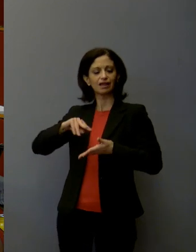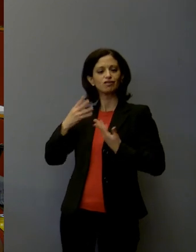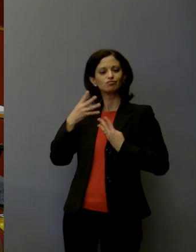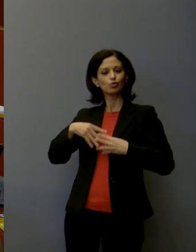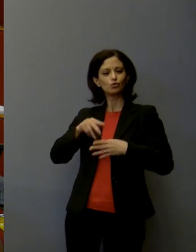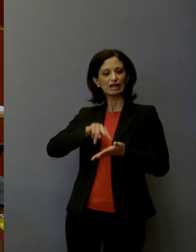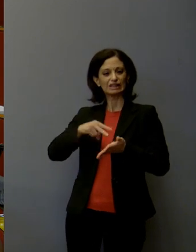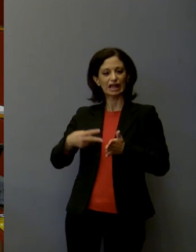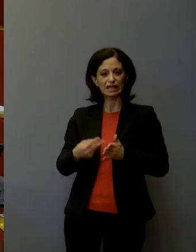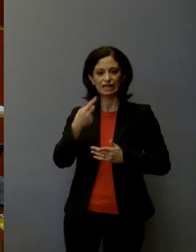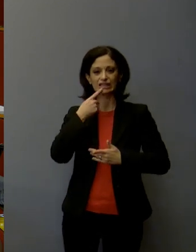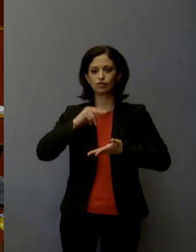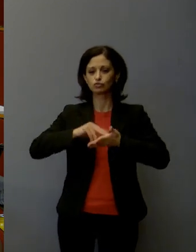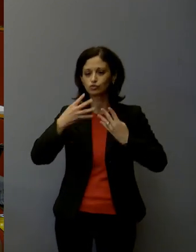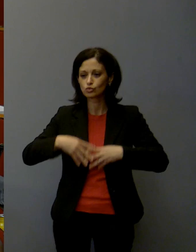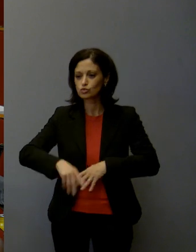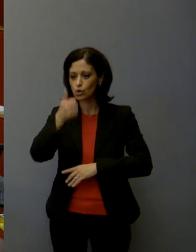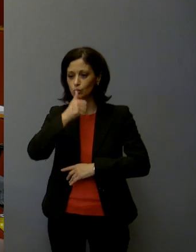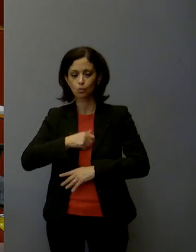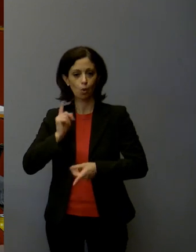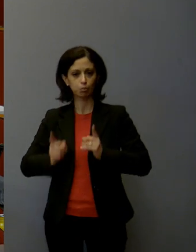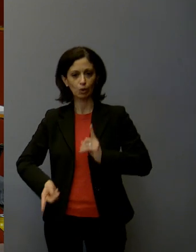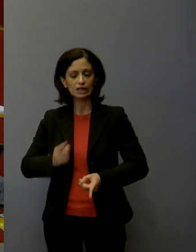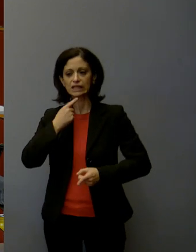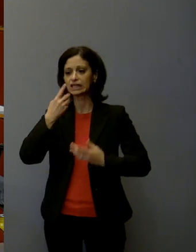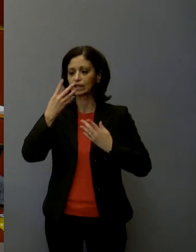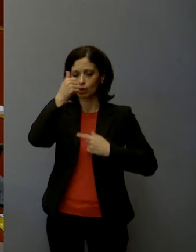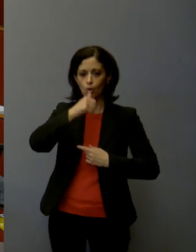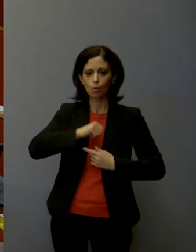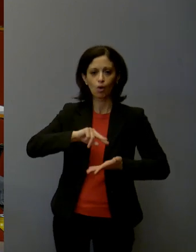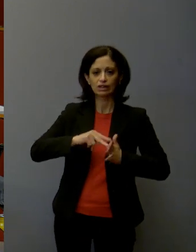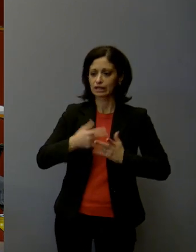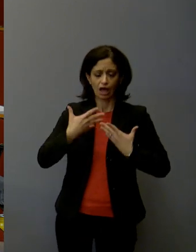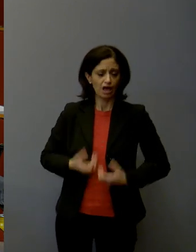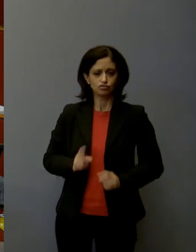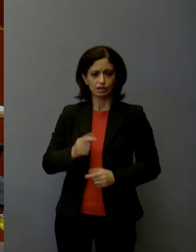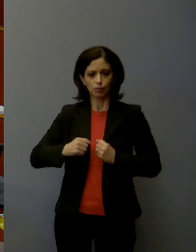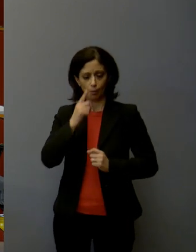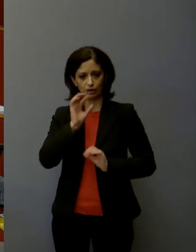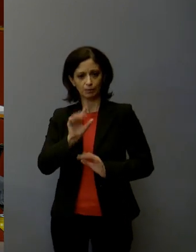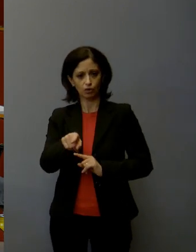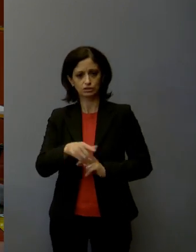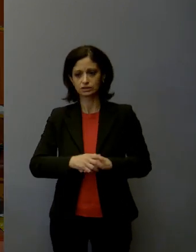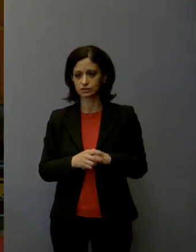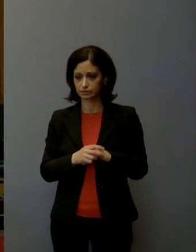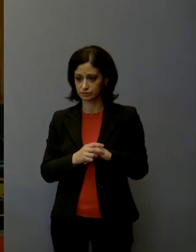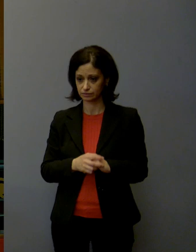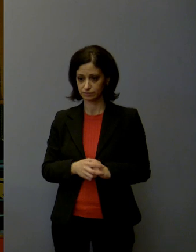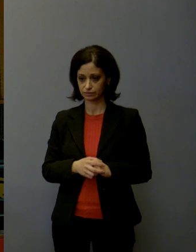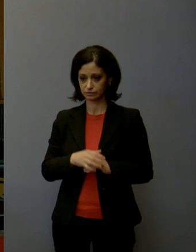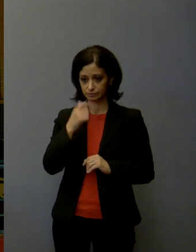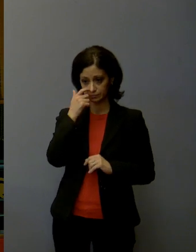Non è accettabile che funzioni politiche Ma neanche da che ha funzioni tecniche ha dato la risposta